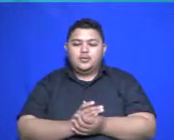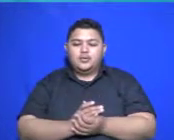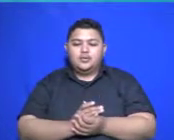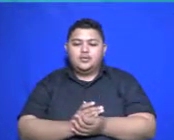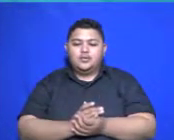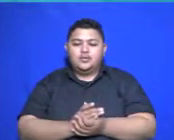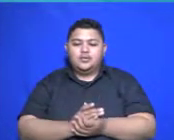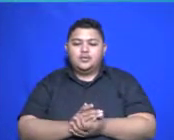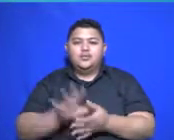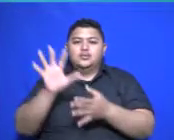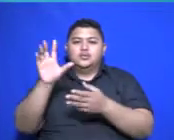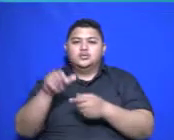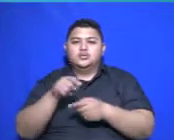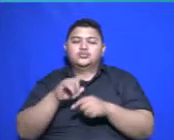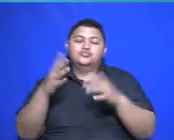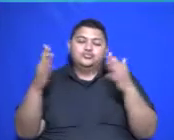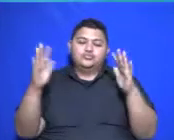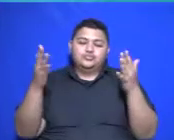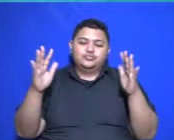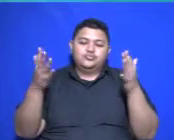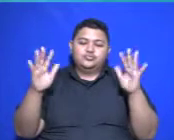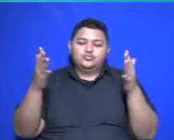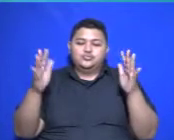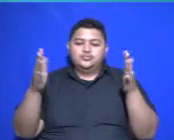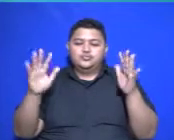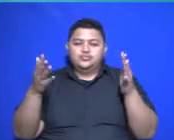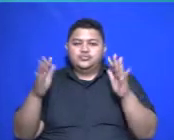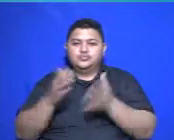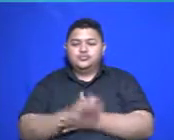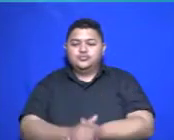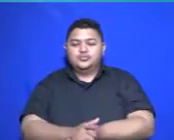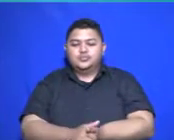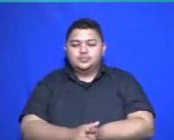Capaian ini perlu kita apresiasi, kita berikan tepuk tangan rekan-rekan sekalian.